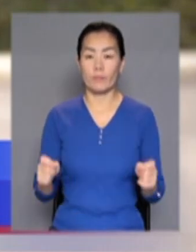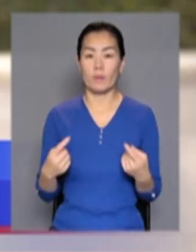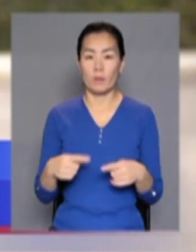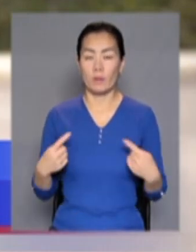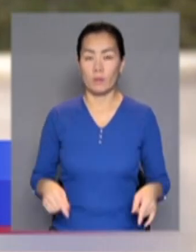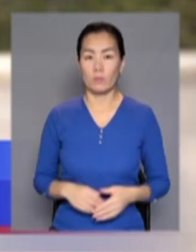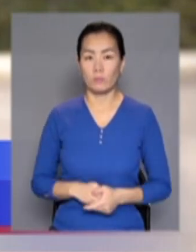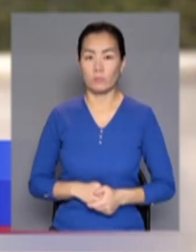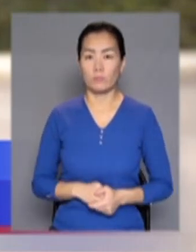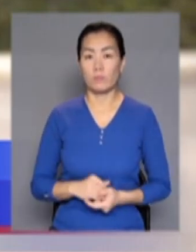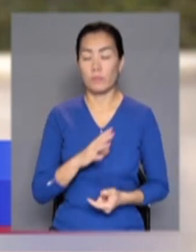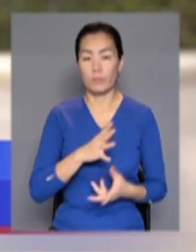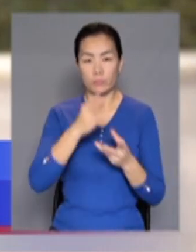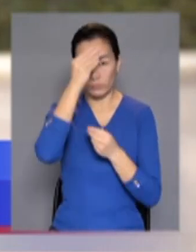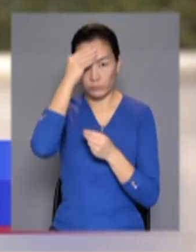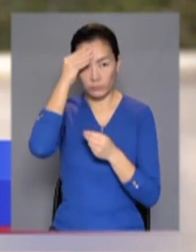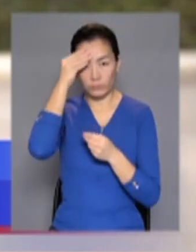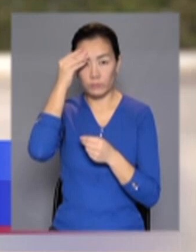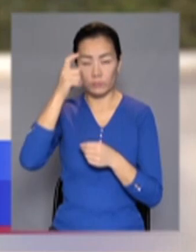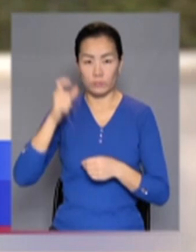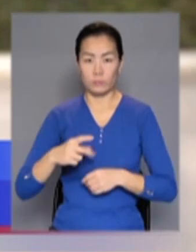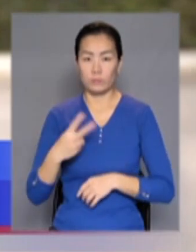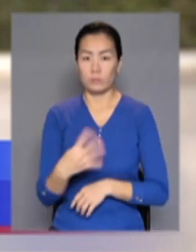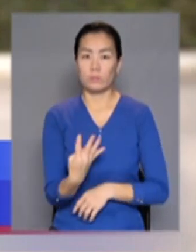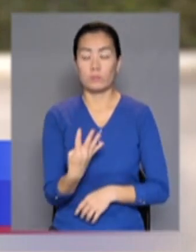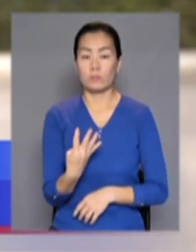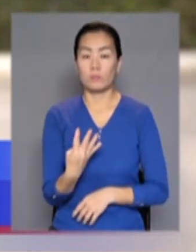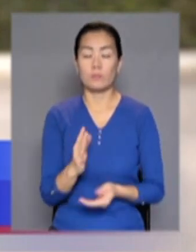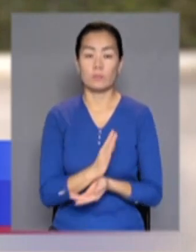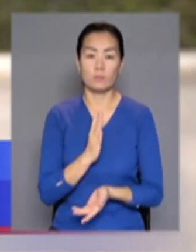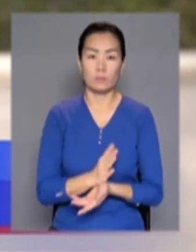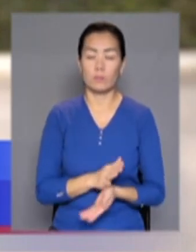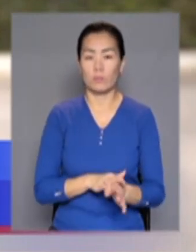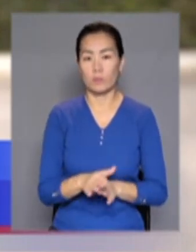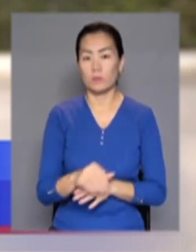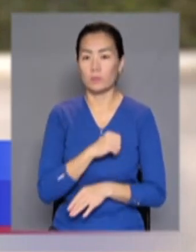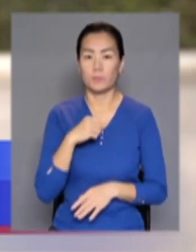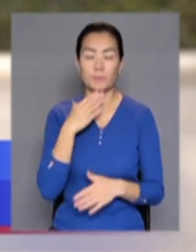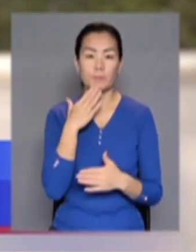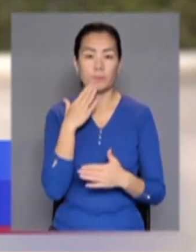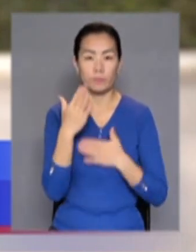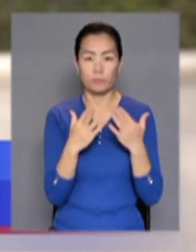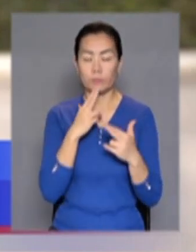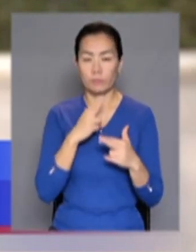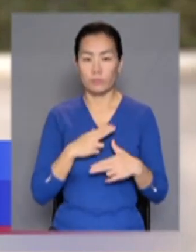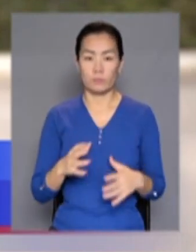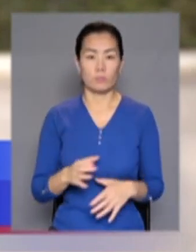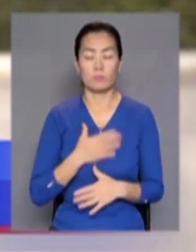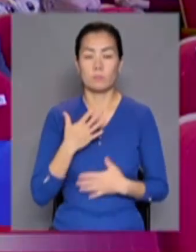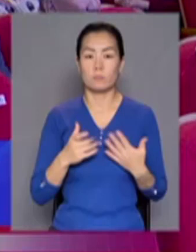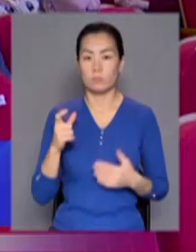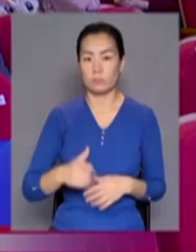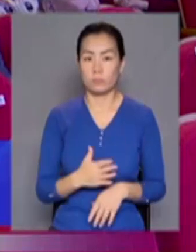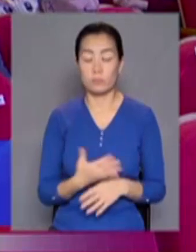көптеген енді не болады ғой. Сондайда мысалы ол кісі 24 бет газетті түгелмен өзі оқып шықпай көңілі сондай байыз таппайтын